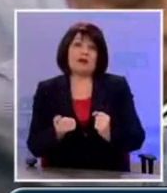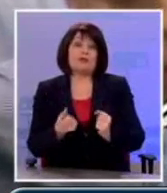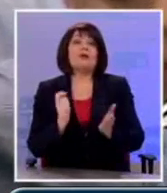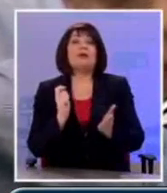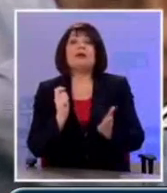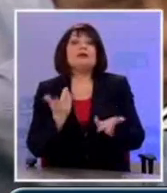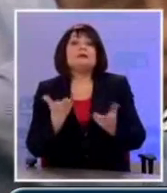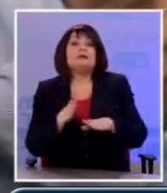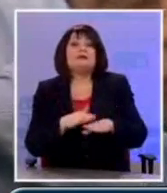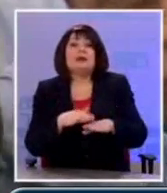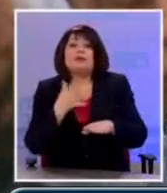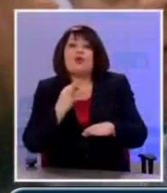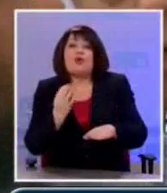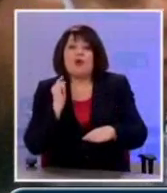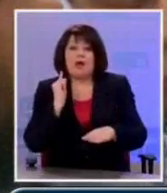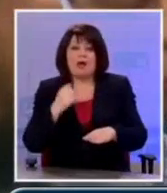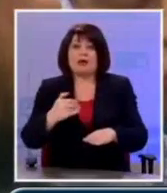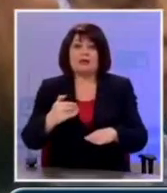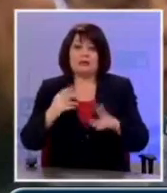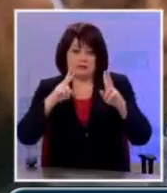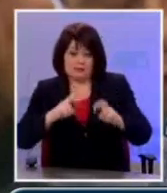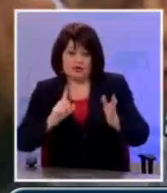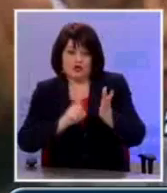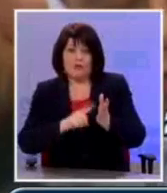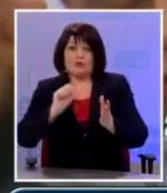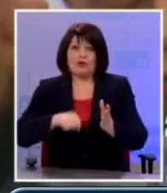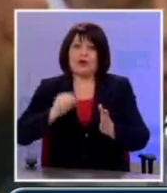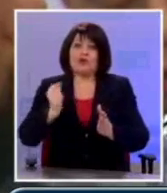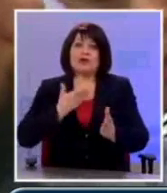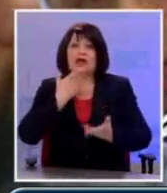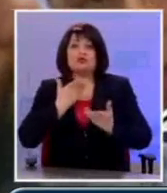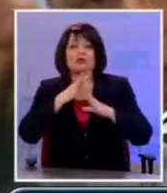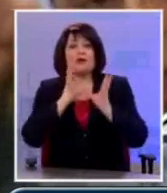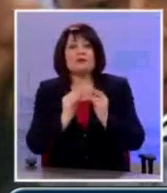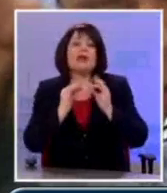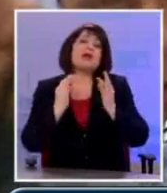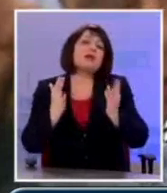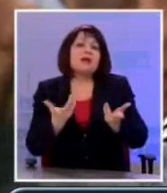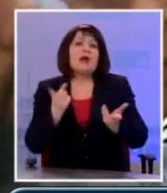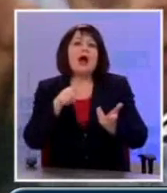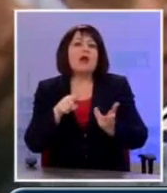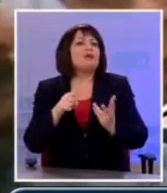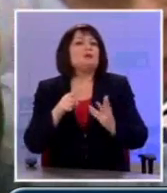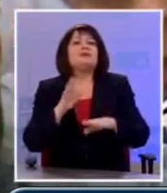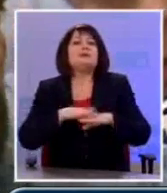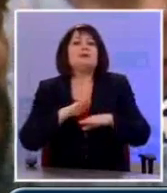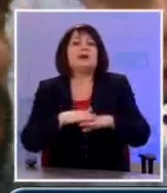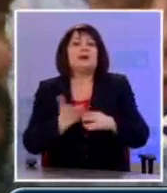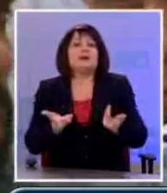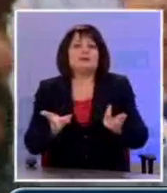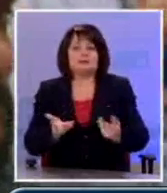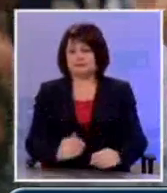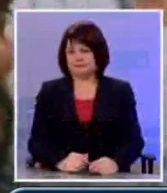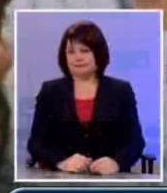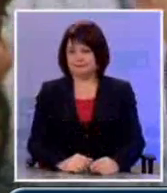πρέπει να το αποδώσουμε αυτό στον έλεγχο νομιμότητος κάποιων εξοδολογίων ή σε κάποια άλλη αιτία κολυσιεργία.